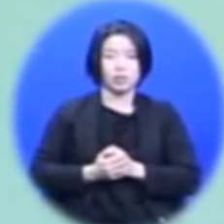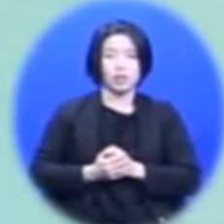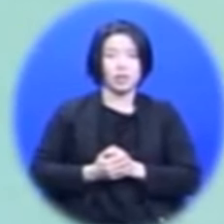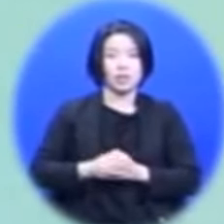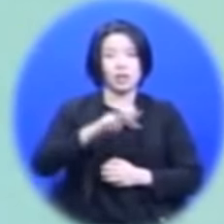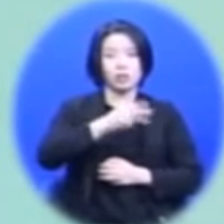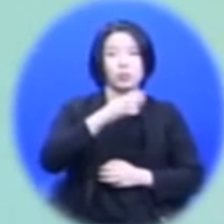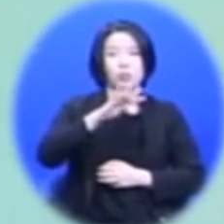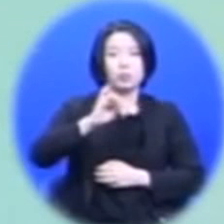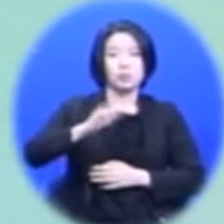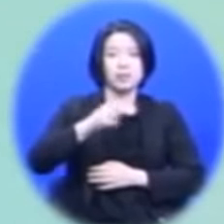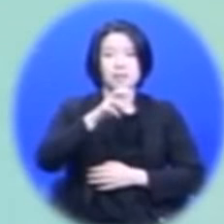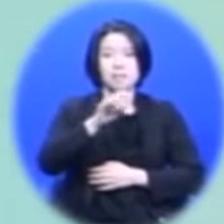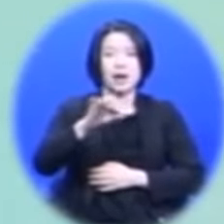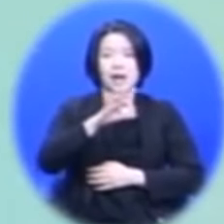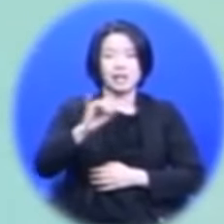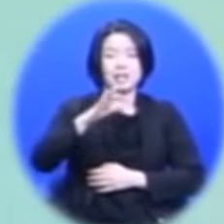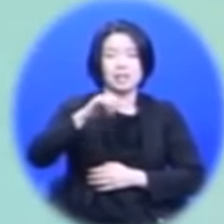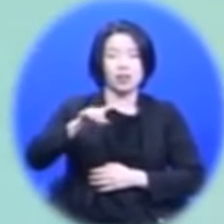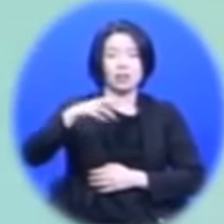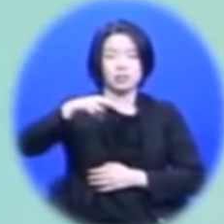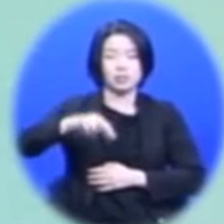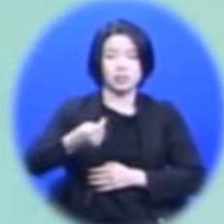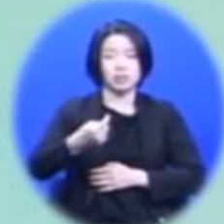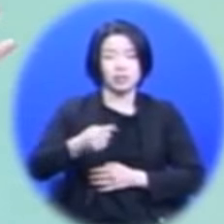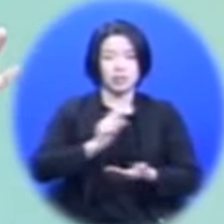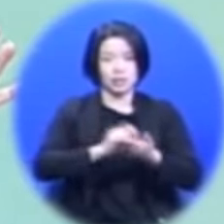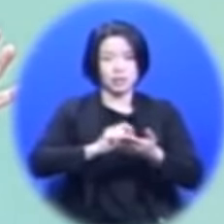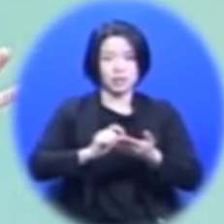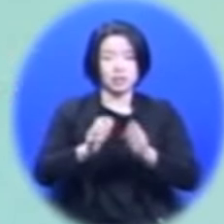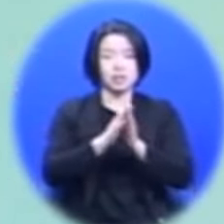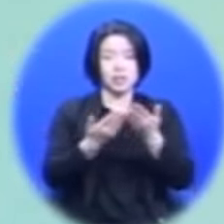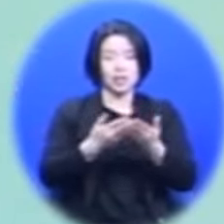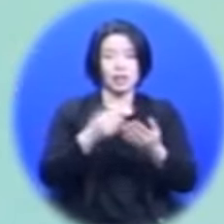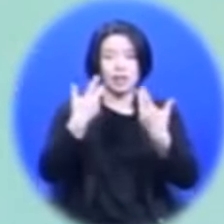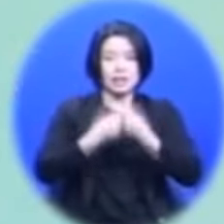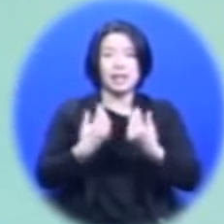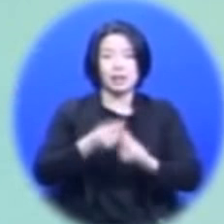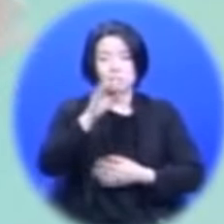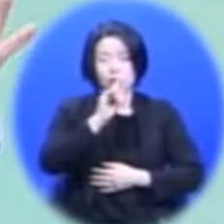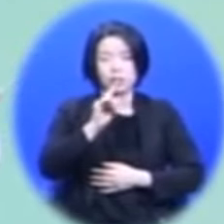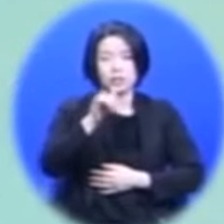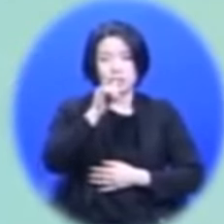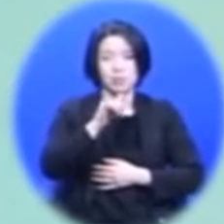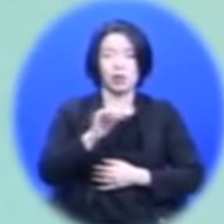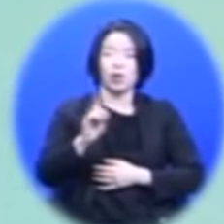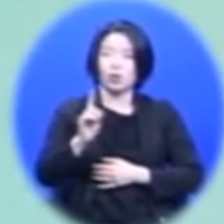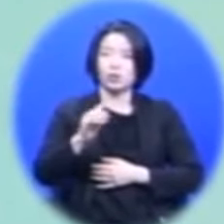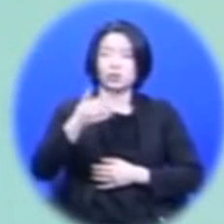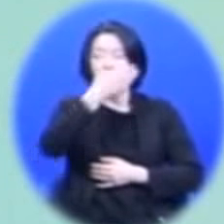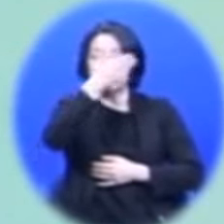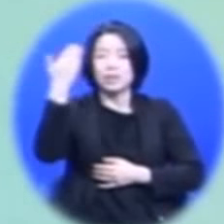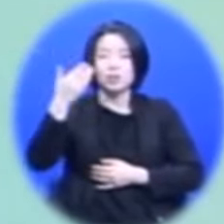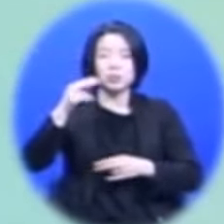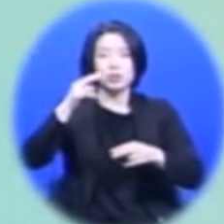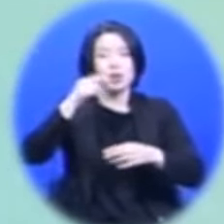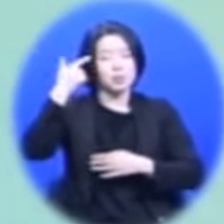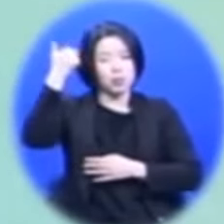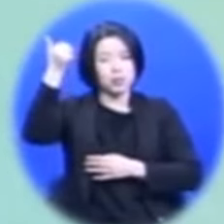로빈 마이어스가 지은 언더그라운드 교회라는 책에 이런 일화가 있습니다. 어느 젊은 목사님이 큰 교회에 부임해